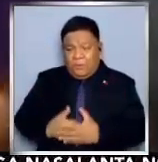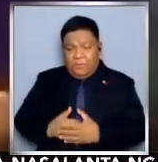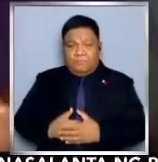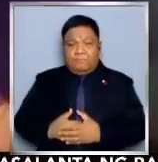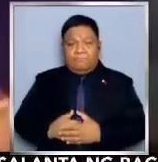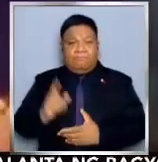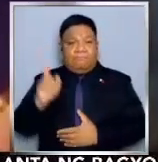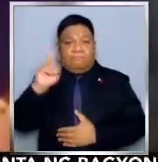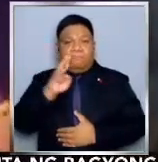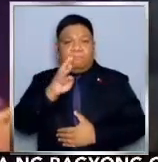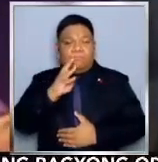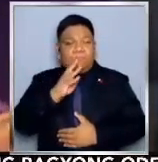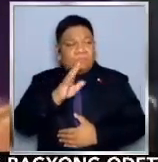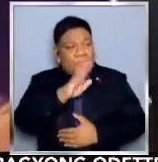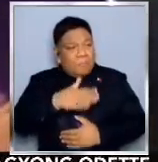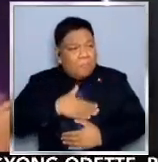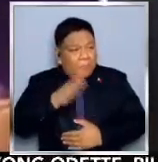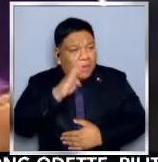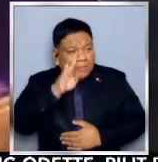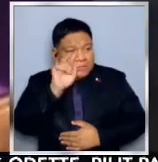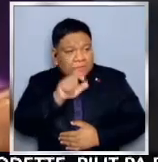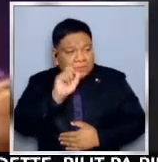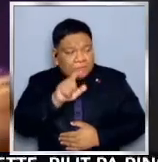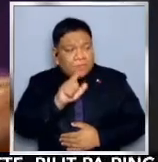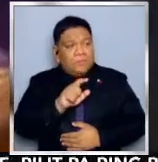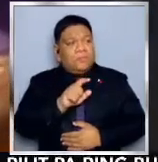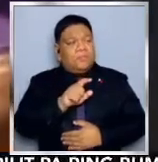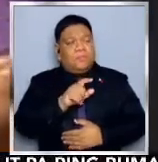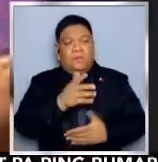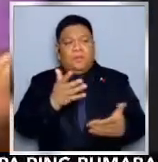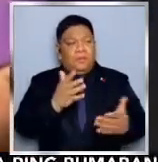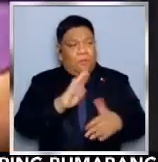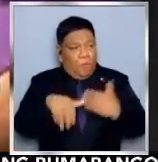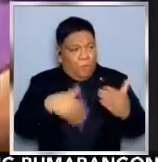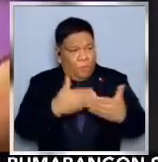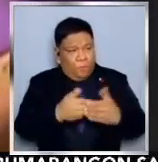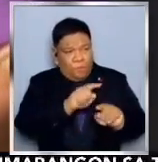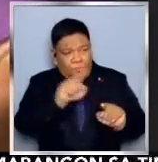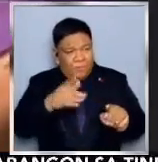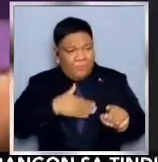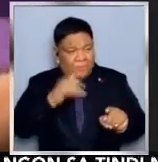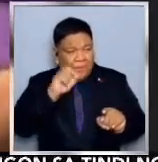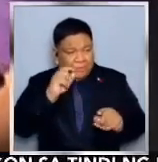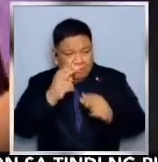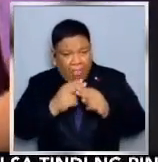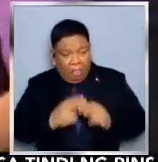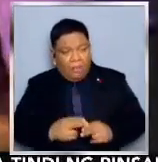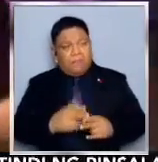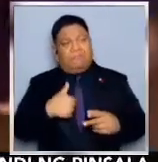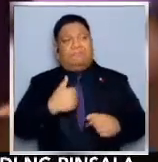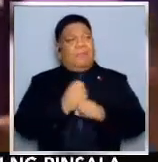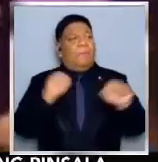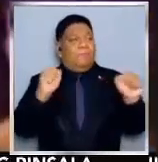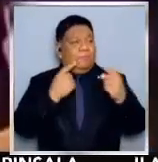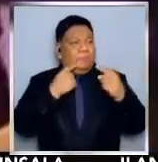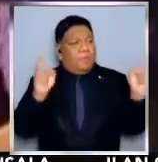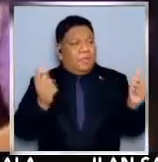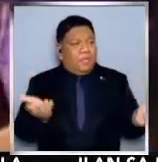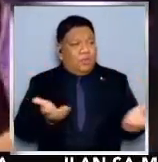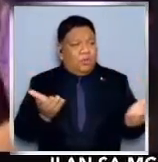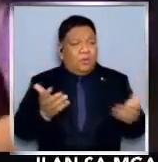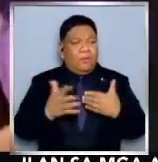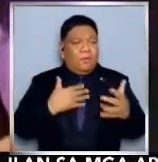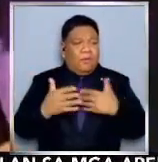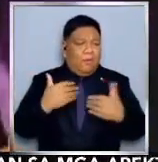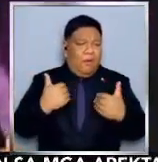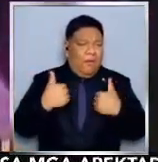si Vicky, si Inday, si Uben, nakaligtas ako. Kahit nadaganan ako ng malaking halo sa